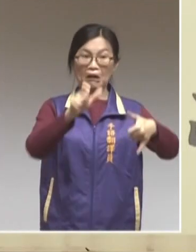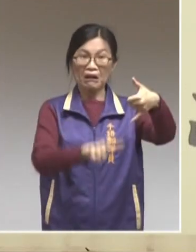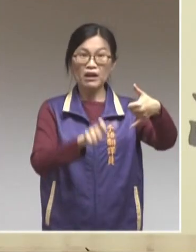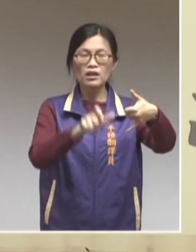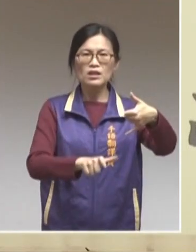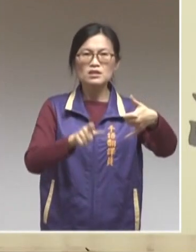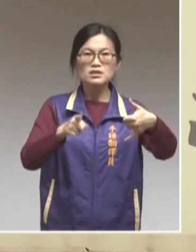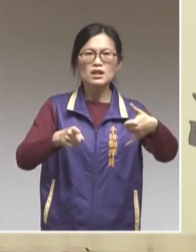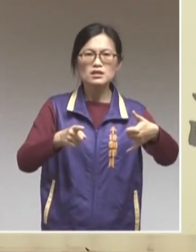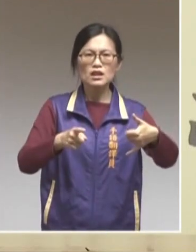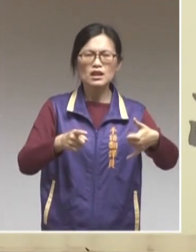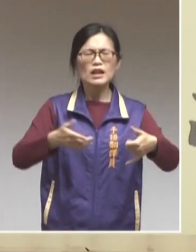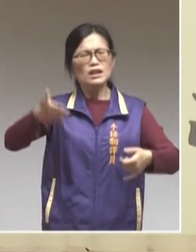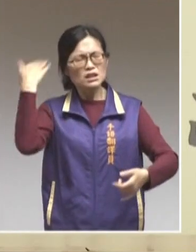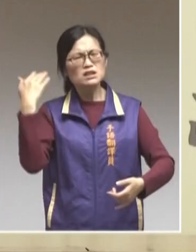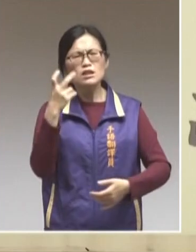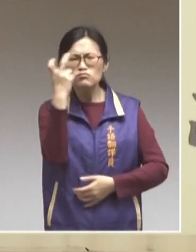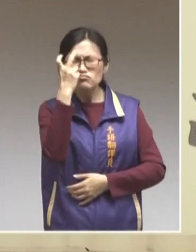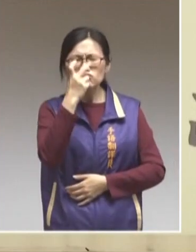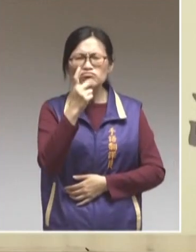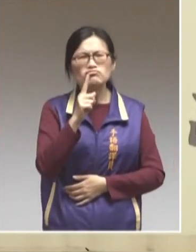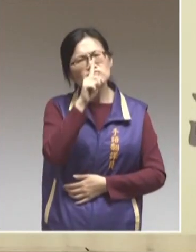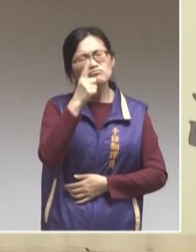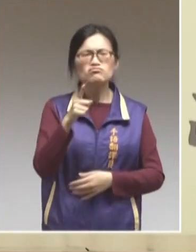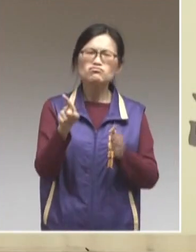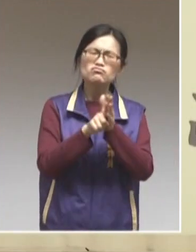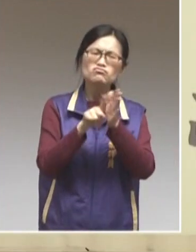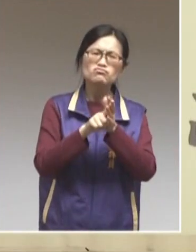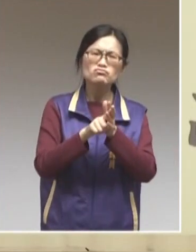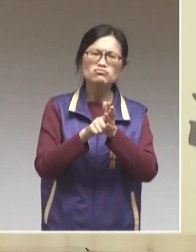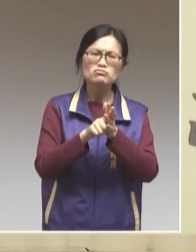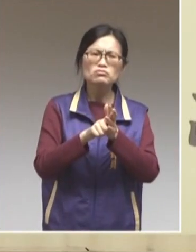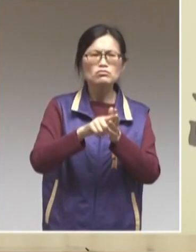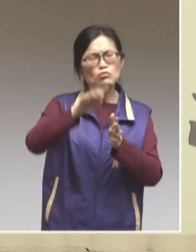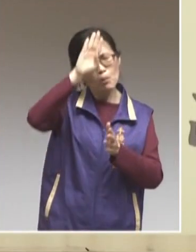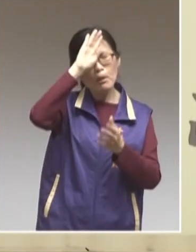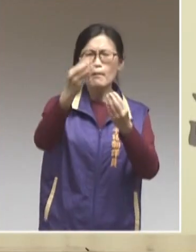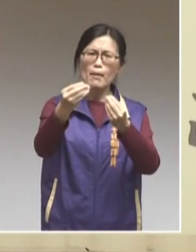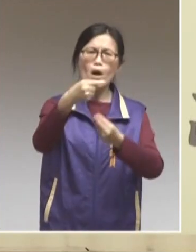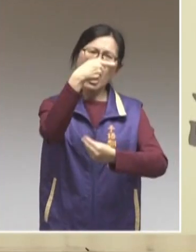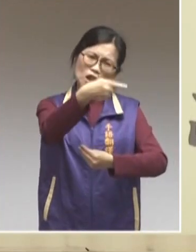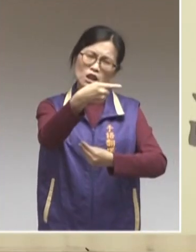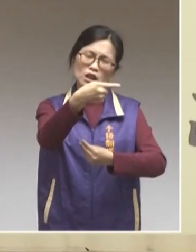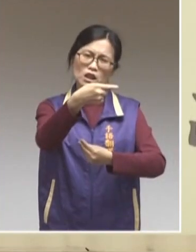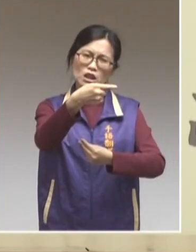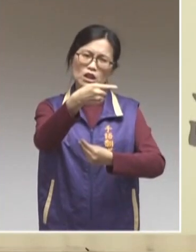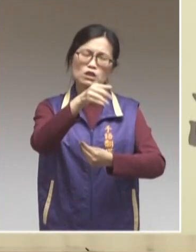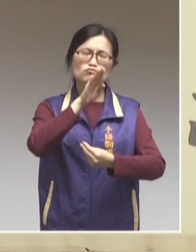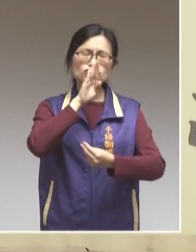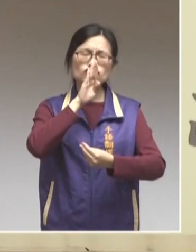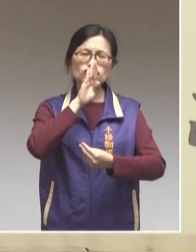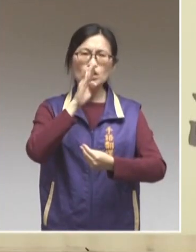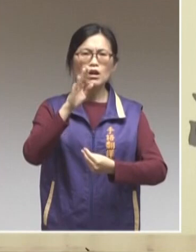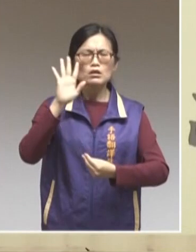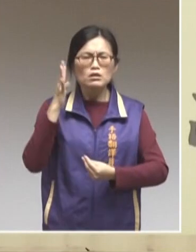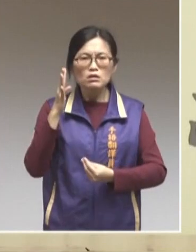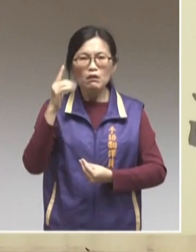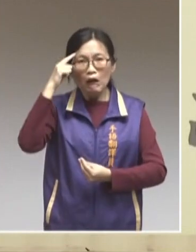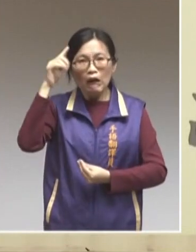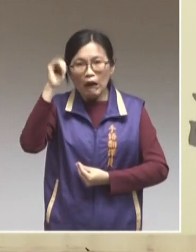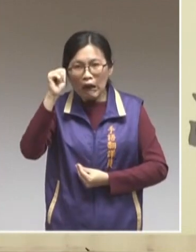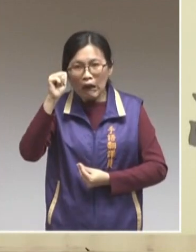在普筛在过去在筛检的时候它是阴性、哦、但是过了几天、哦这个又变成